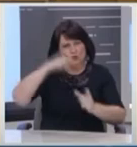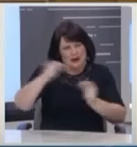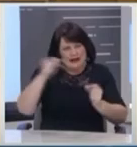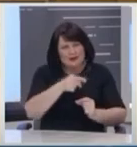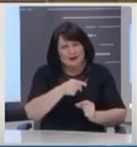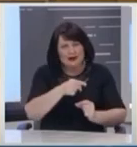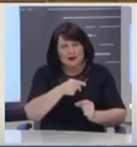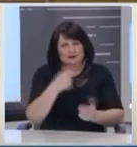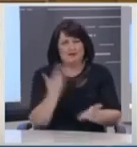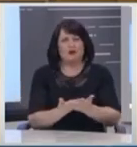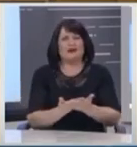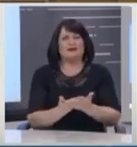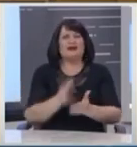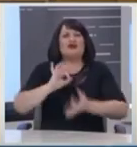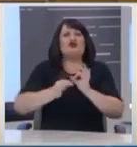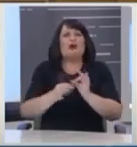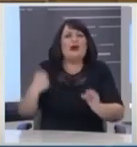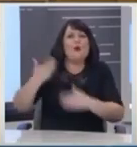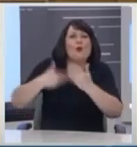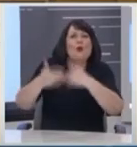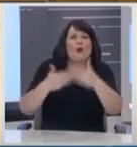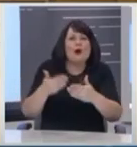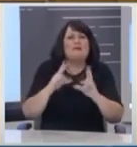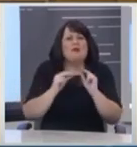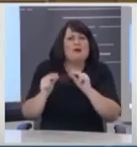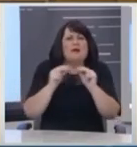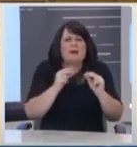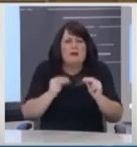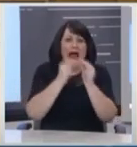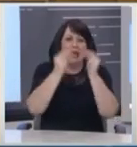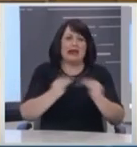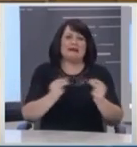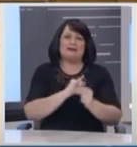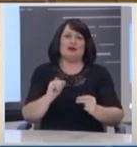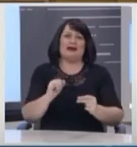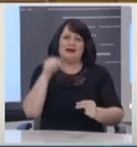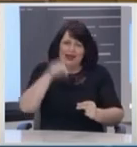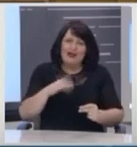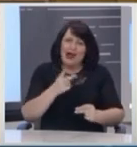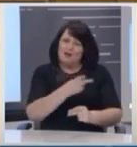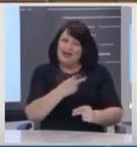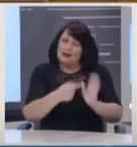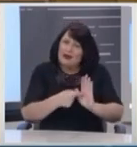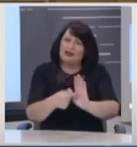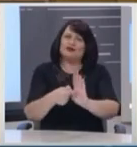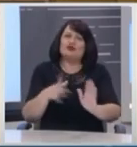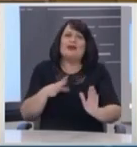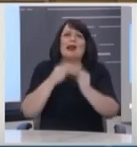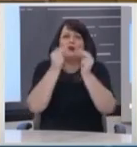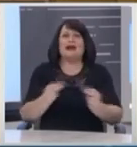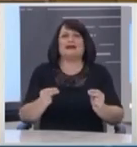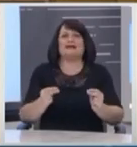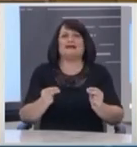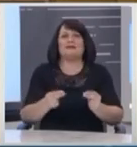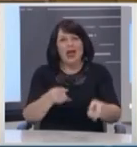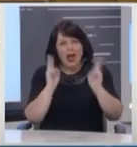την ιστορία που θέλει συζητήσεις και ποτέ λύσεις. Η ελπίδα για απελευθέρωση και επανένωση